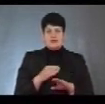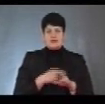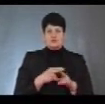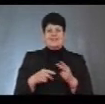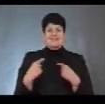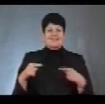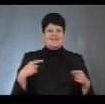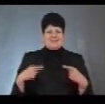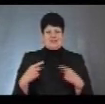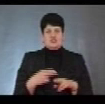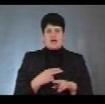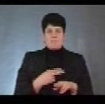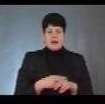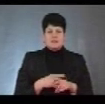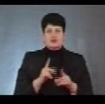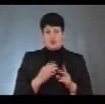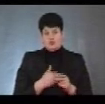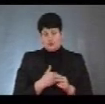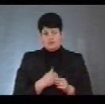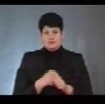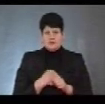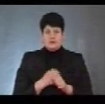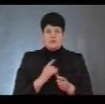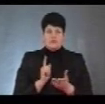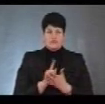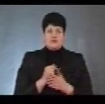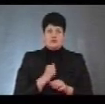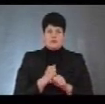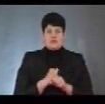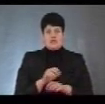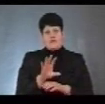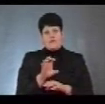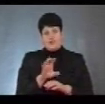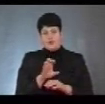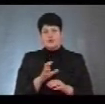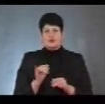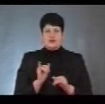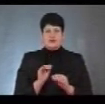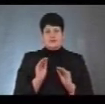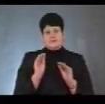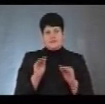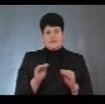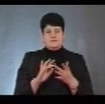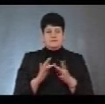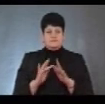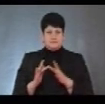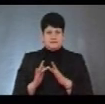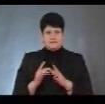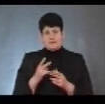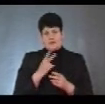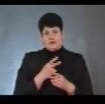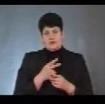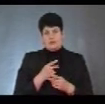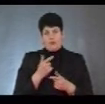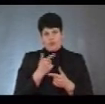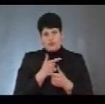Ті, хто долучається до акції, у цей день мають зробити фото з хештегом «Lots of Socks» і викласти у соцмережах, повідомила